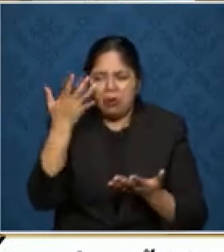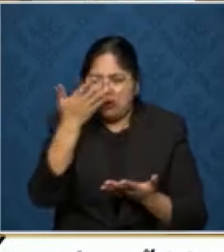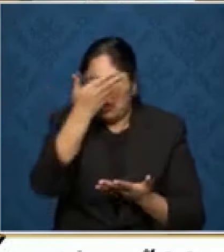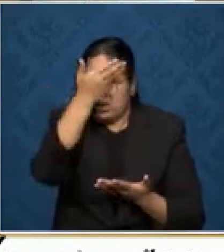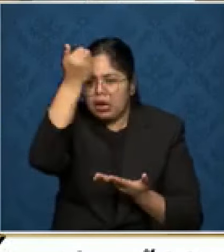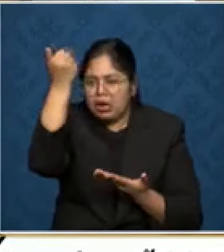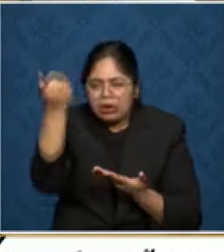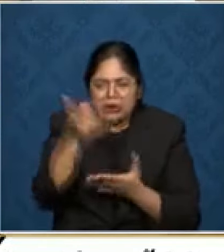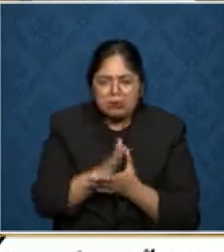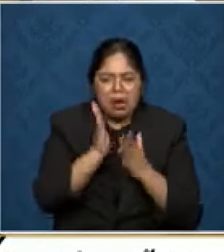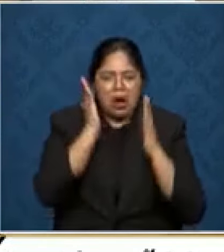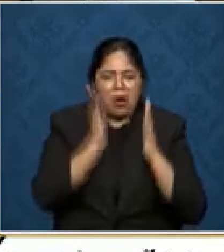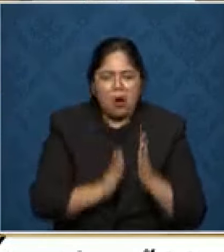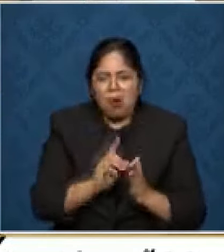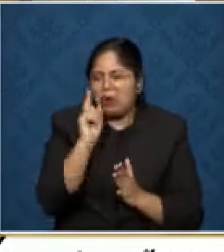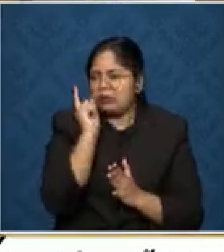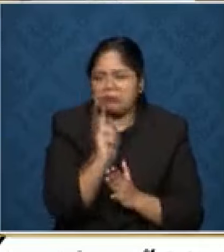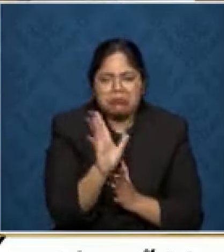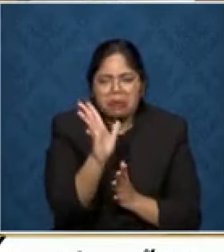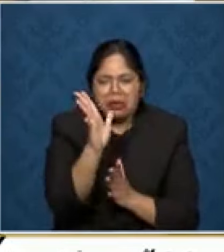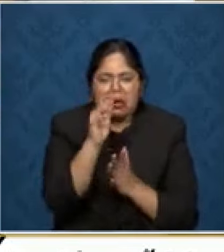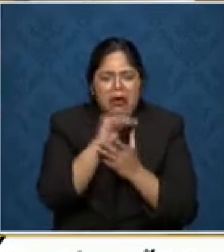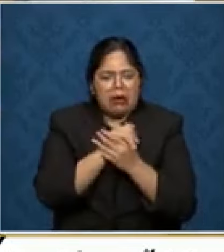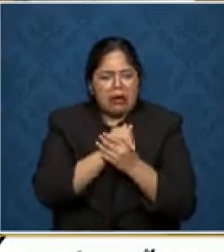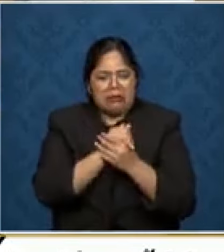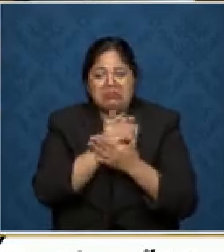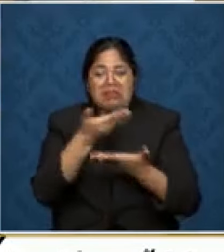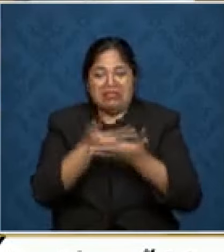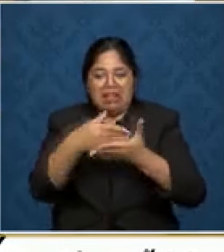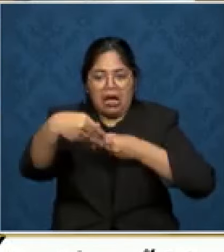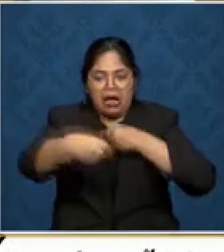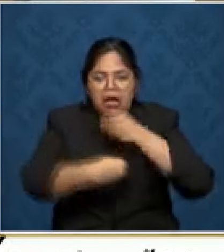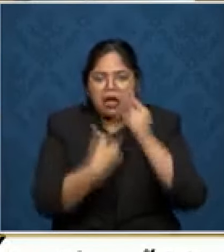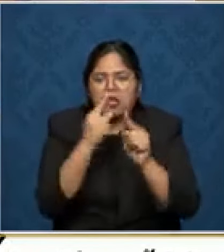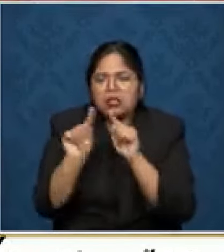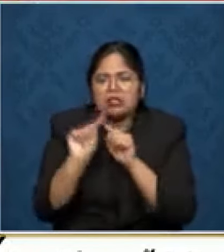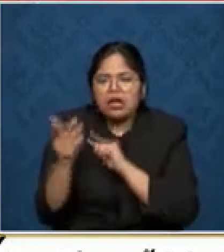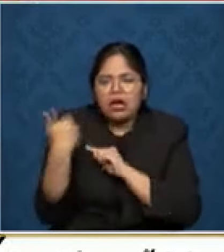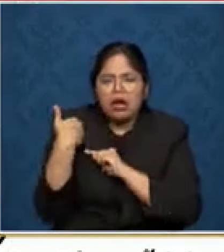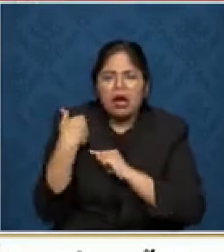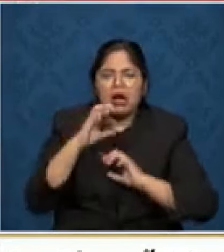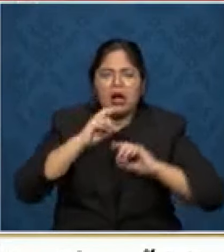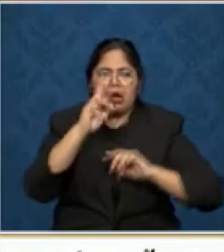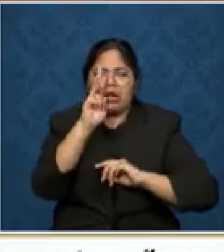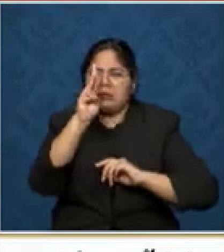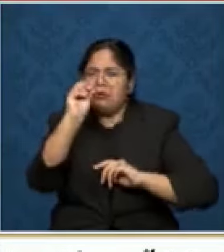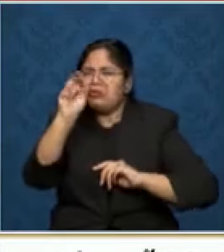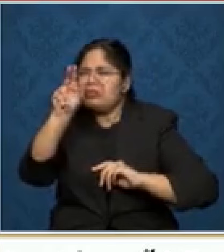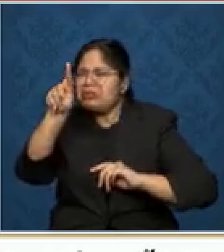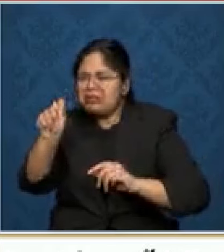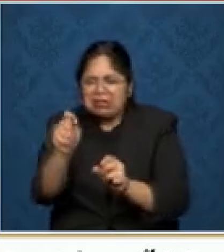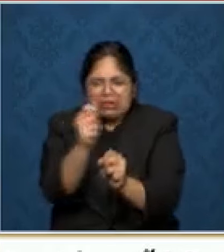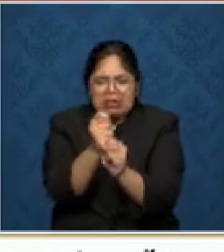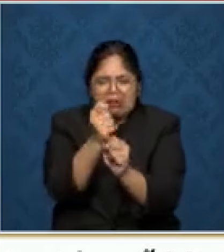ฝาผิดตัวรัฐมนตรีต่างตอบแทนรัฐมนตรีทำการเฉพาะกิจแล้ว